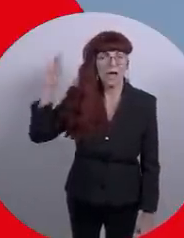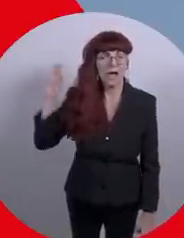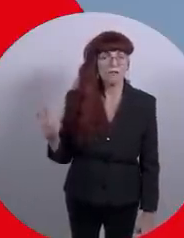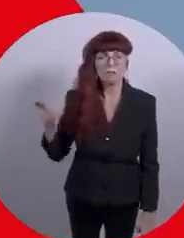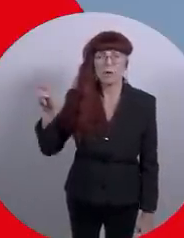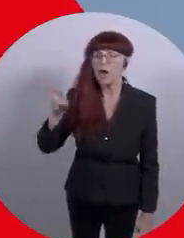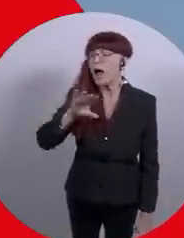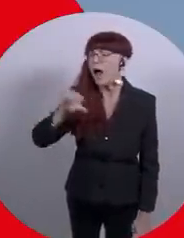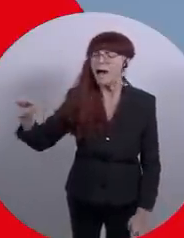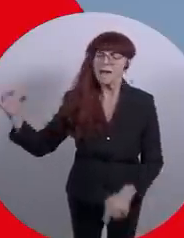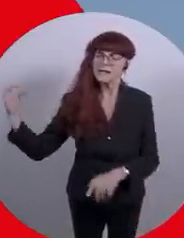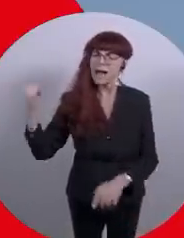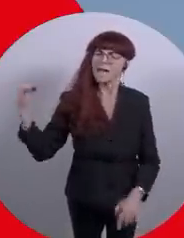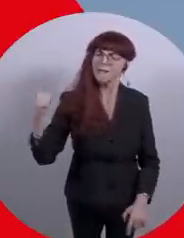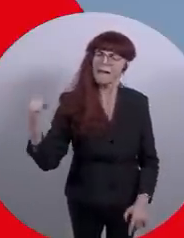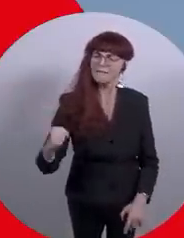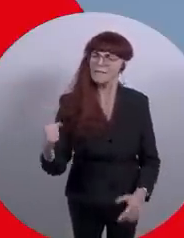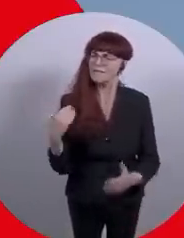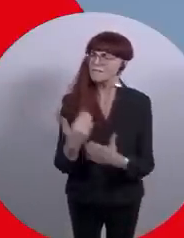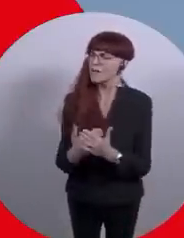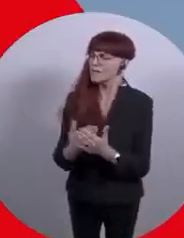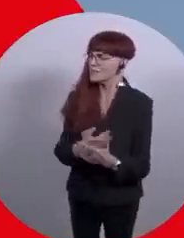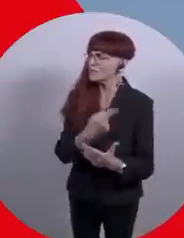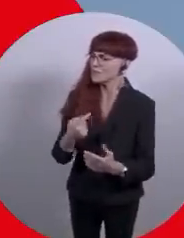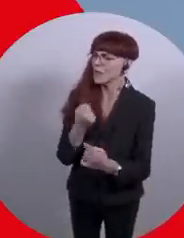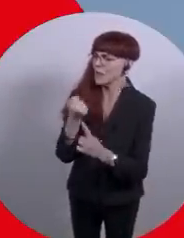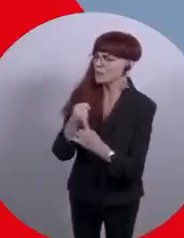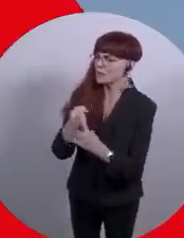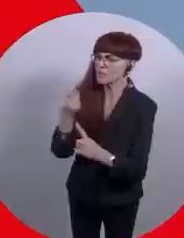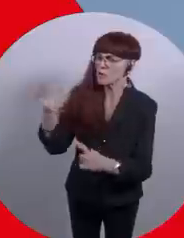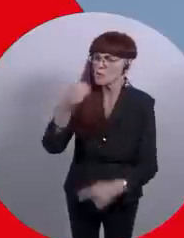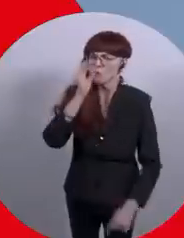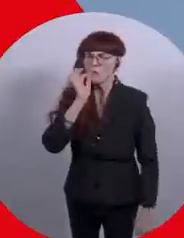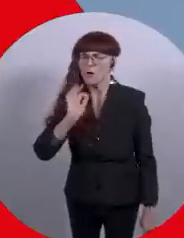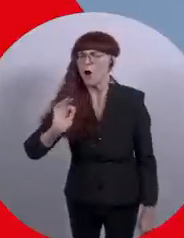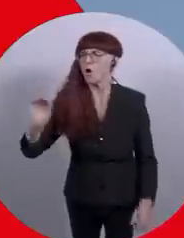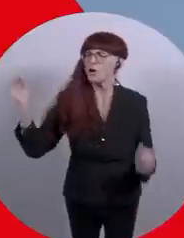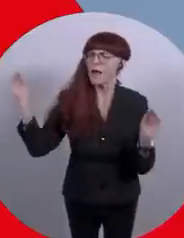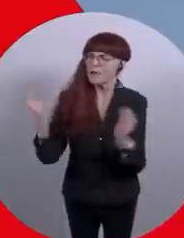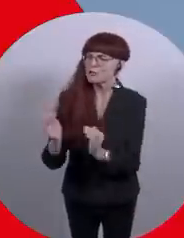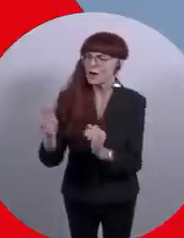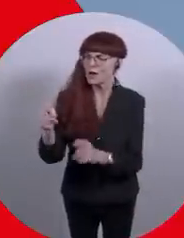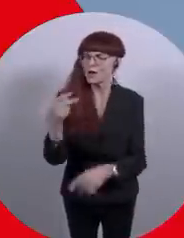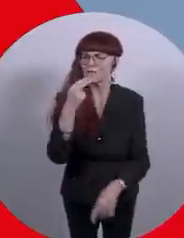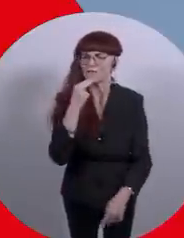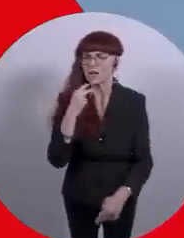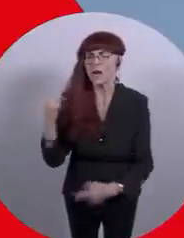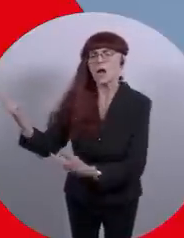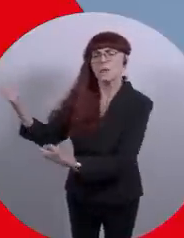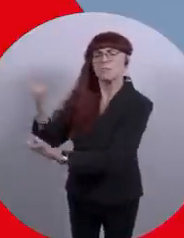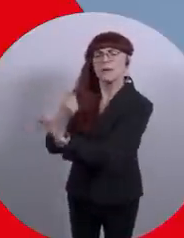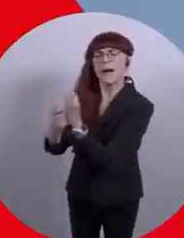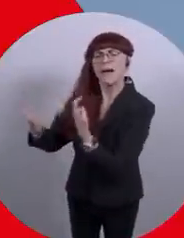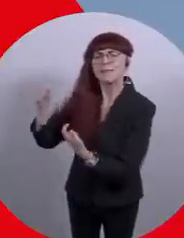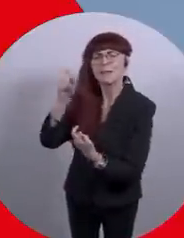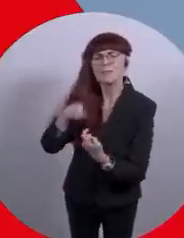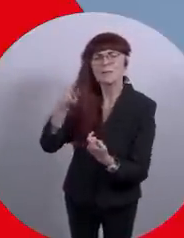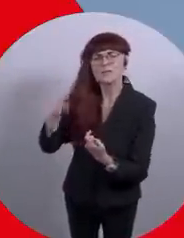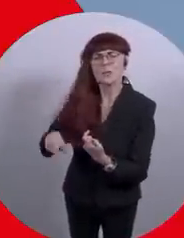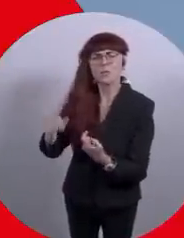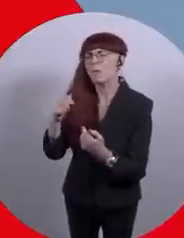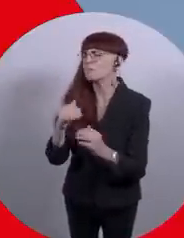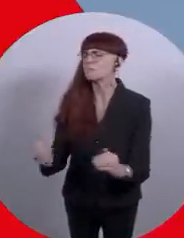für die wir stehen die die Frauen angreift und ihre Rechte einschränken wie die Menschen mit migrationsbiografie nicht als